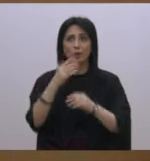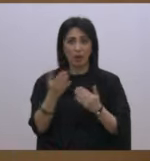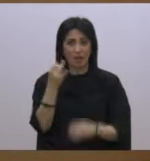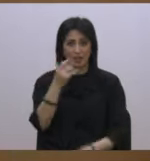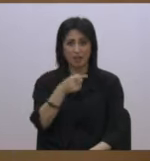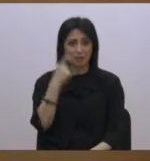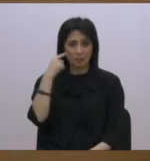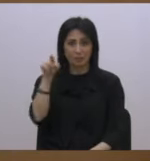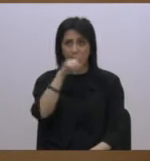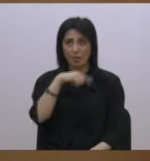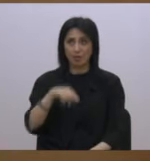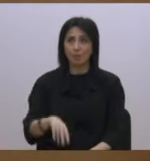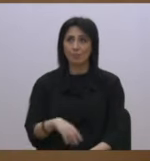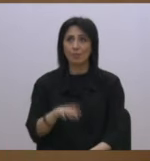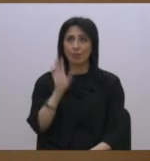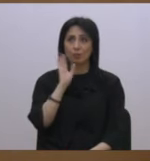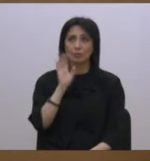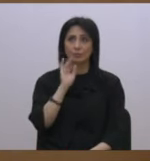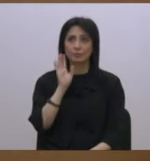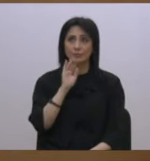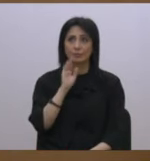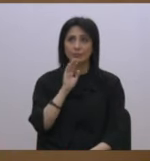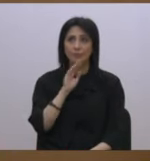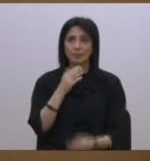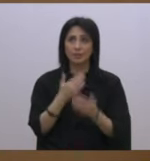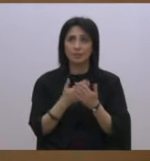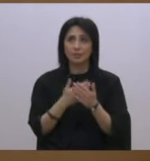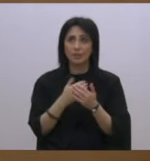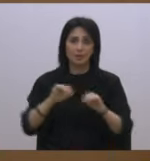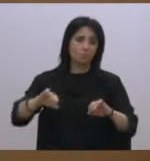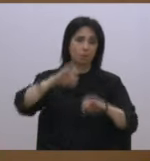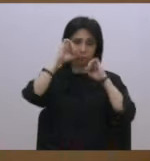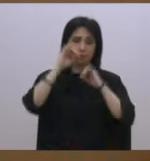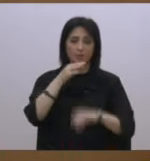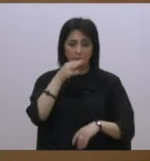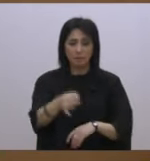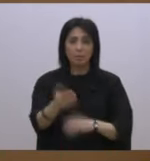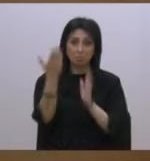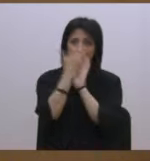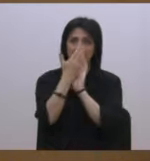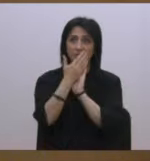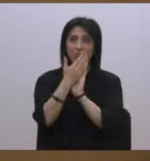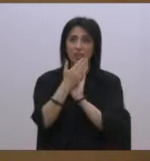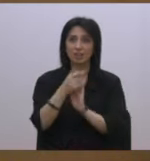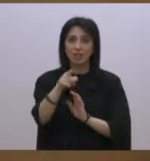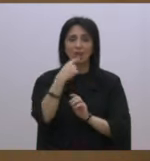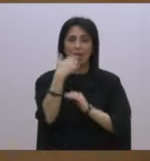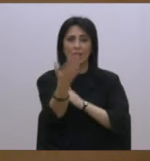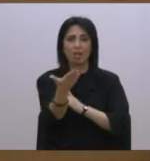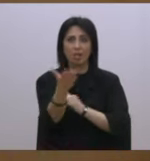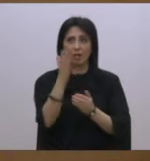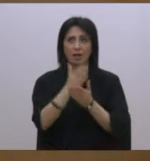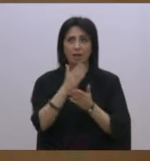გაინტერესებთ როცა ასე ვთქვათ გითხავდნენ მეუბნებოდნენ რომ შეგრძელიერა გაქვს